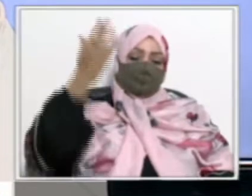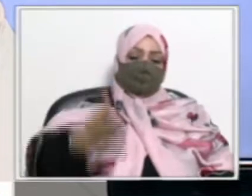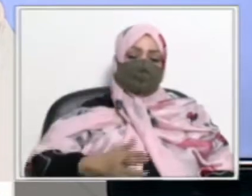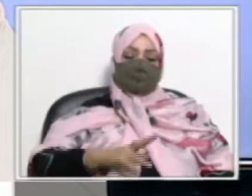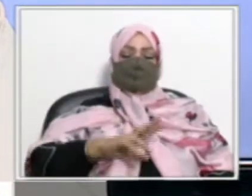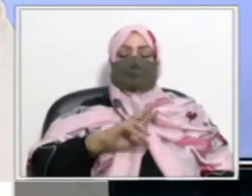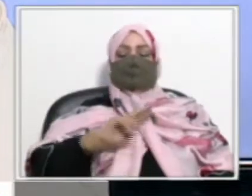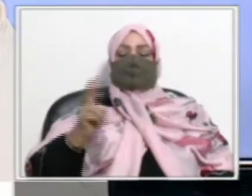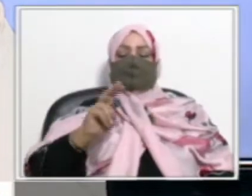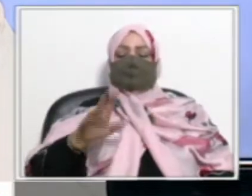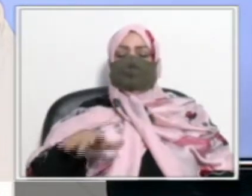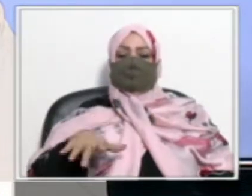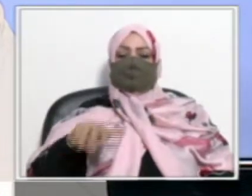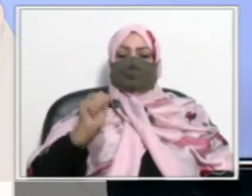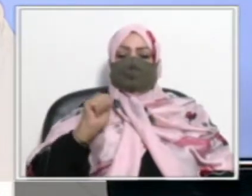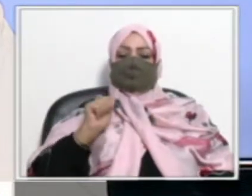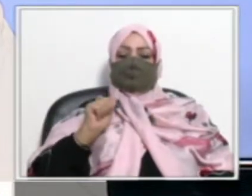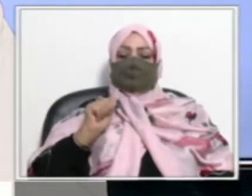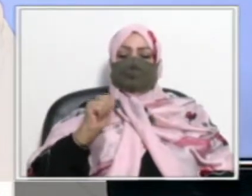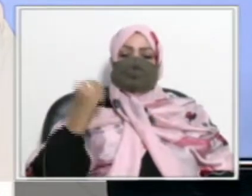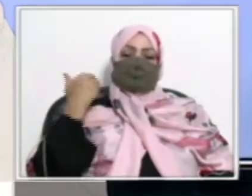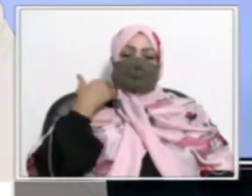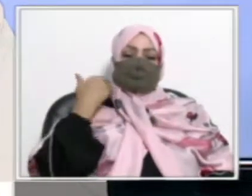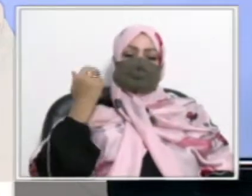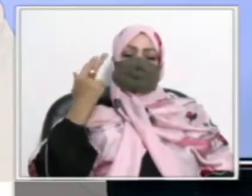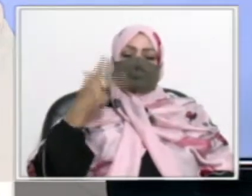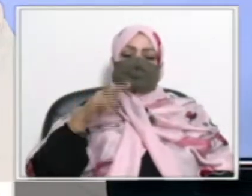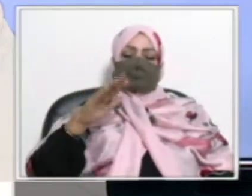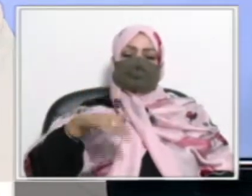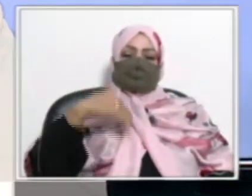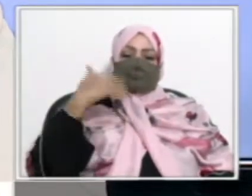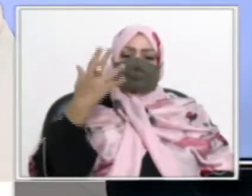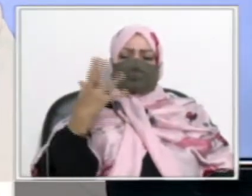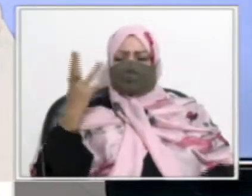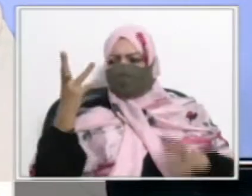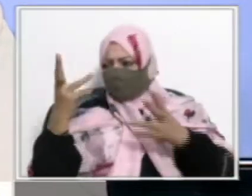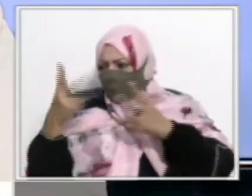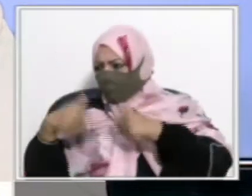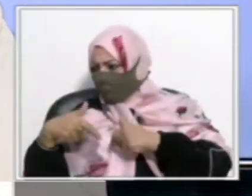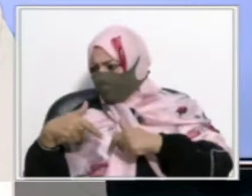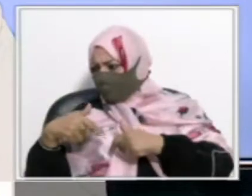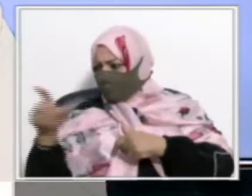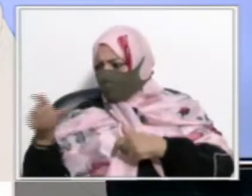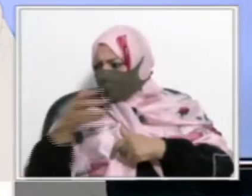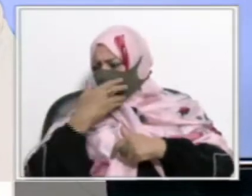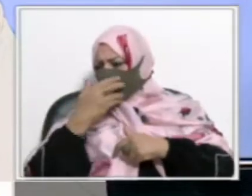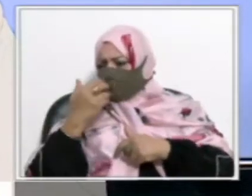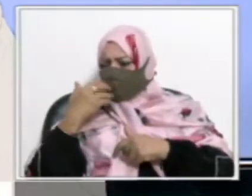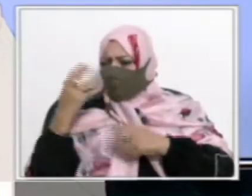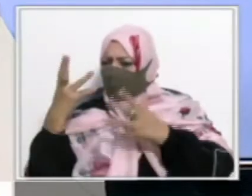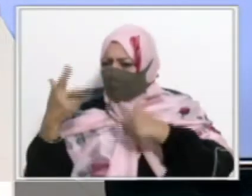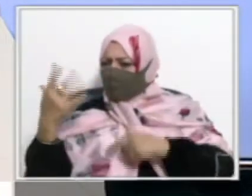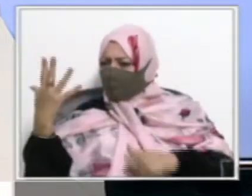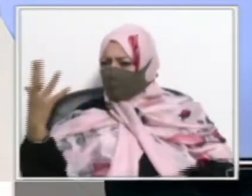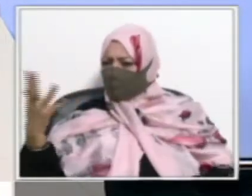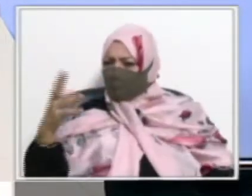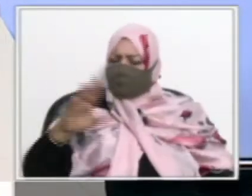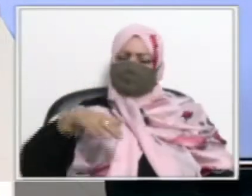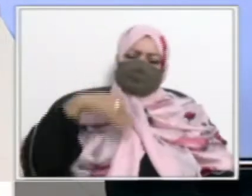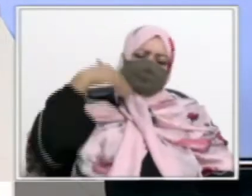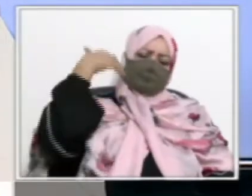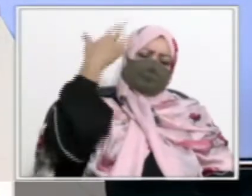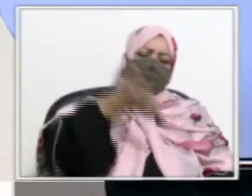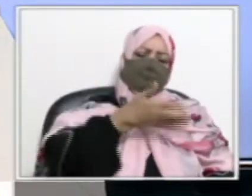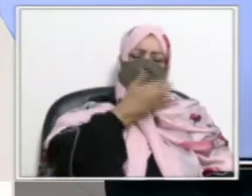أخرى وتقضي ما عليك. فأخ عبد الله الآن تقضي الخمس الأيام التي عليك بعد